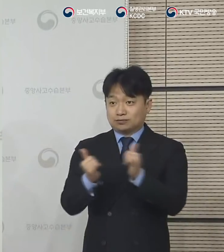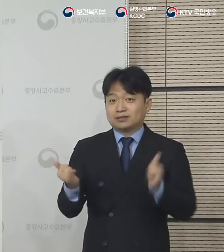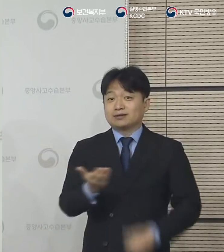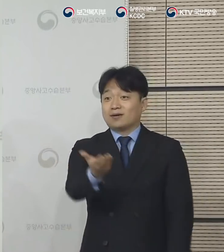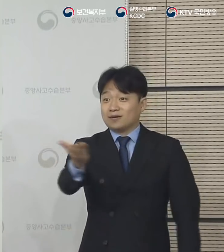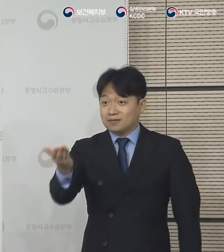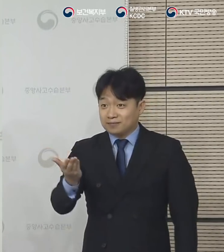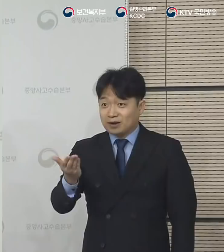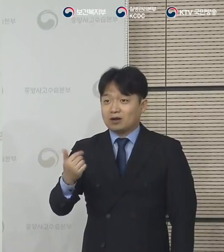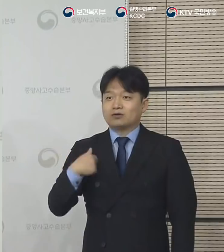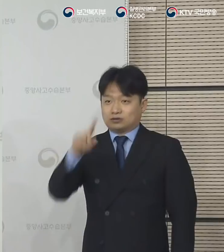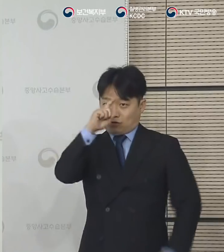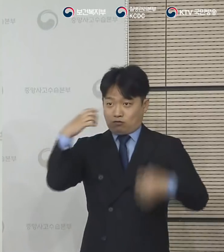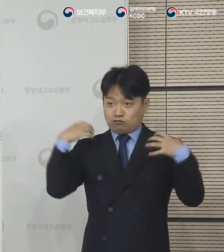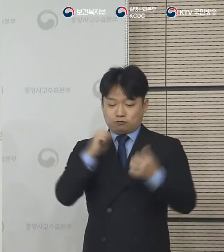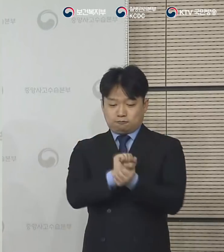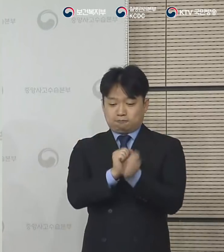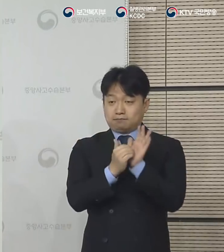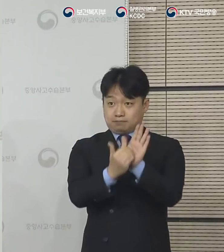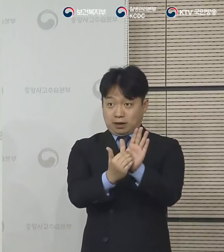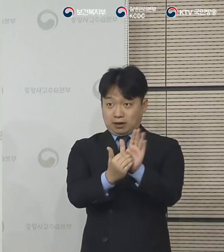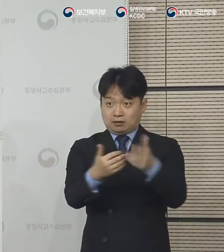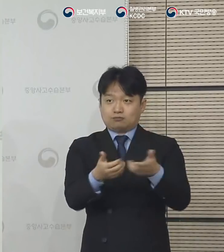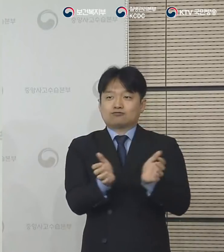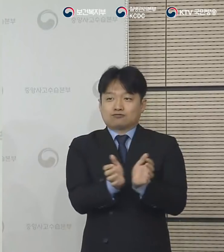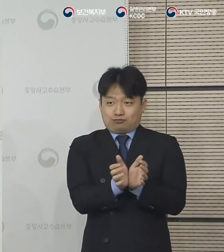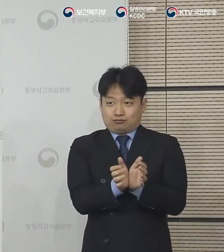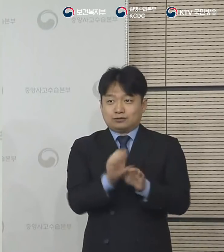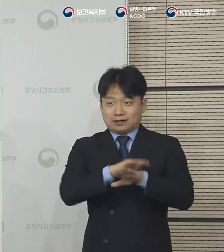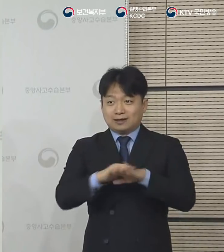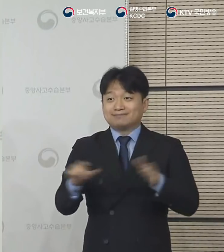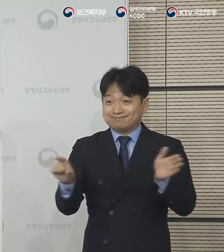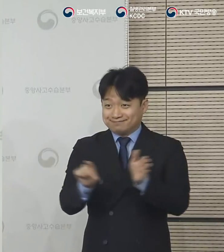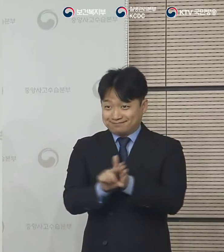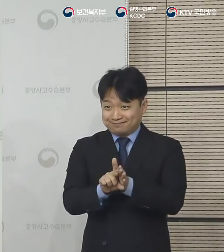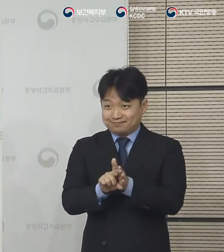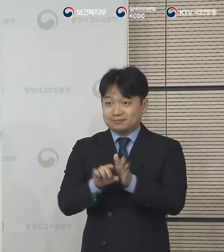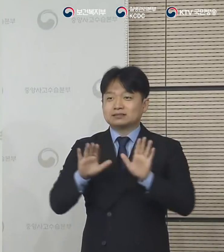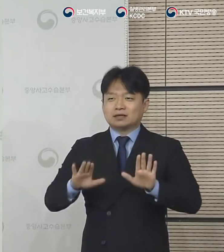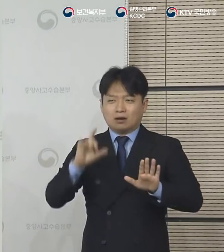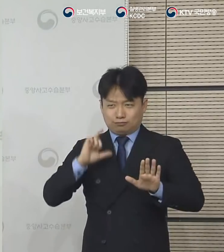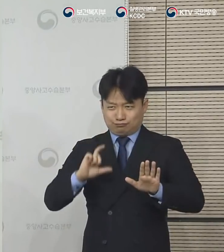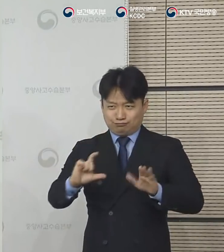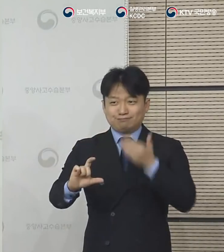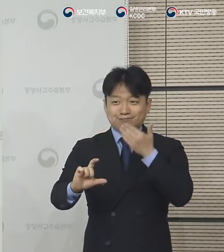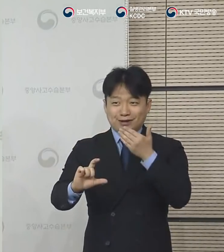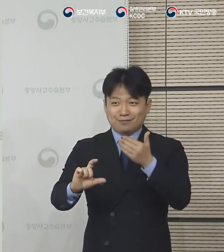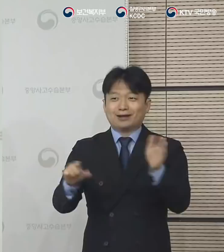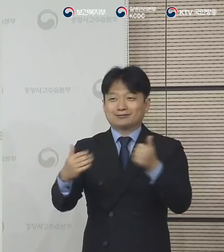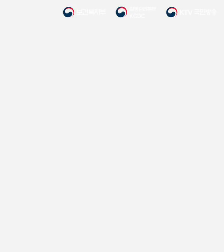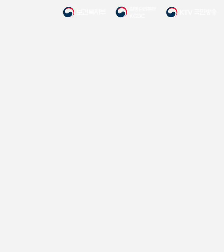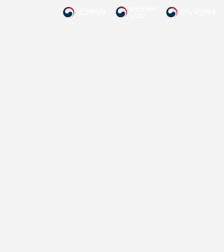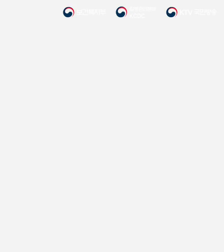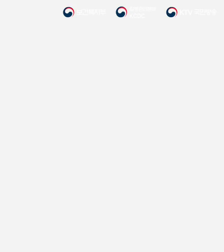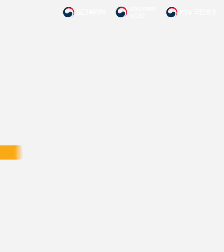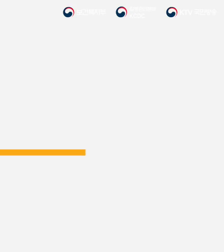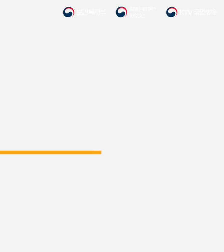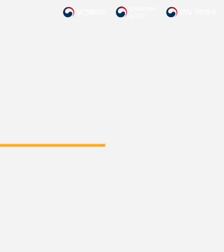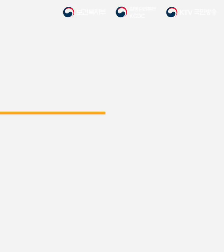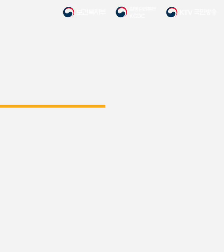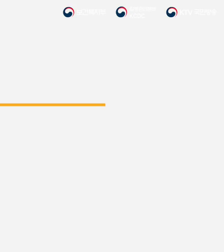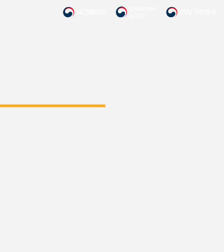여러분들께서도 방역당국을 믿고 계속 이러한 상태가 유지되도록 국민들의 협조를 당부드립니다.